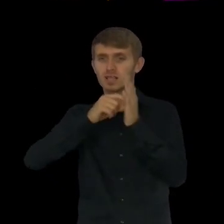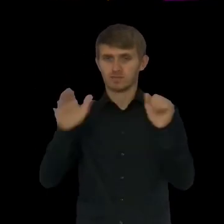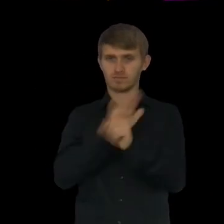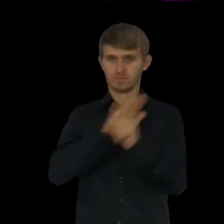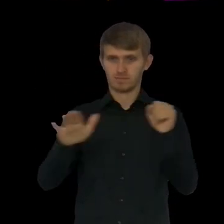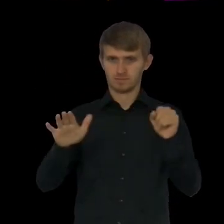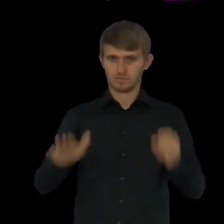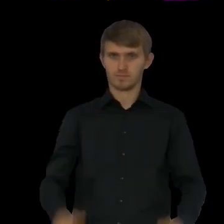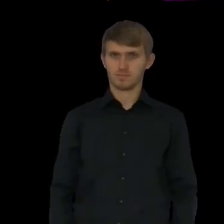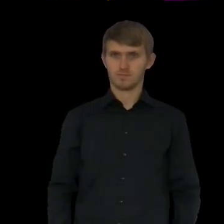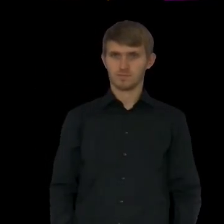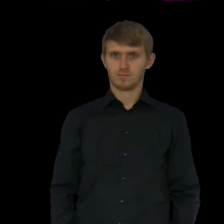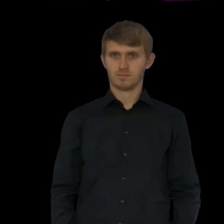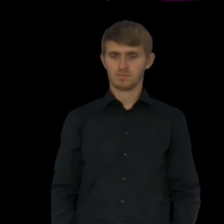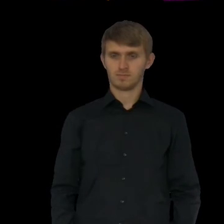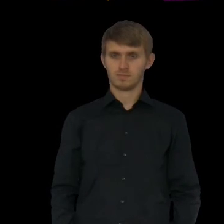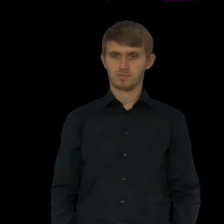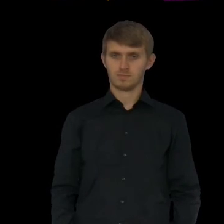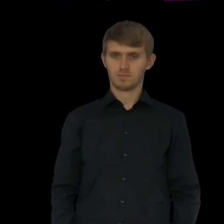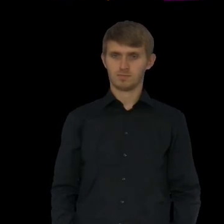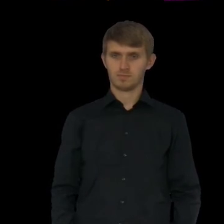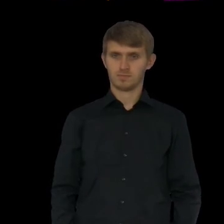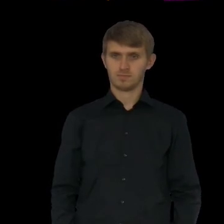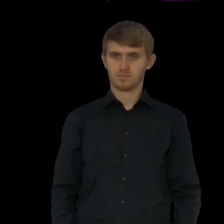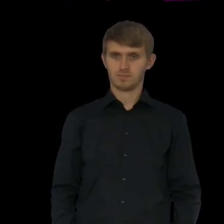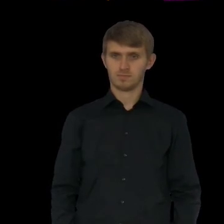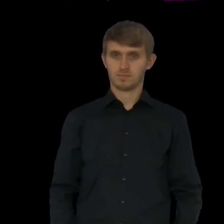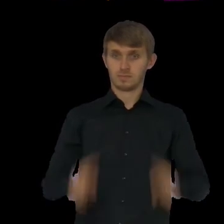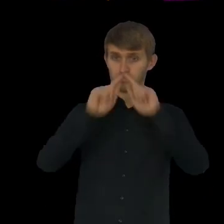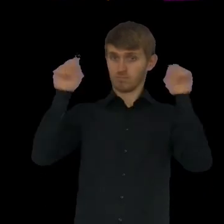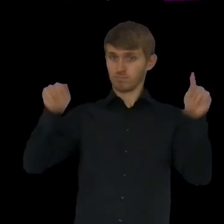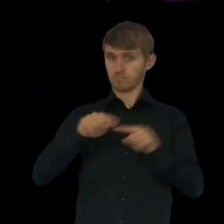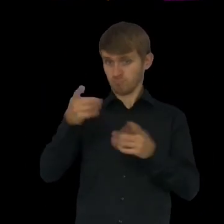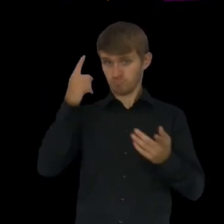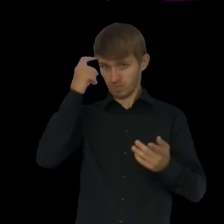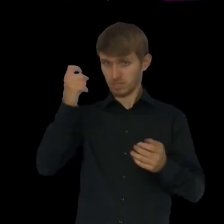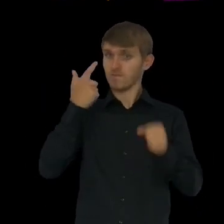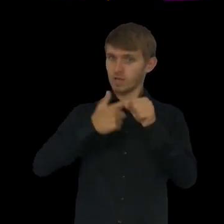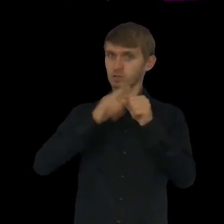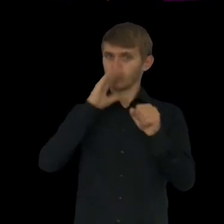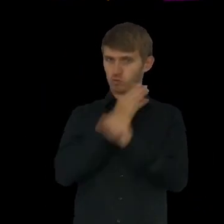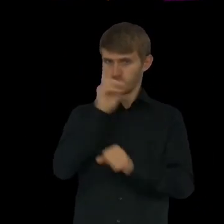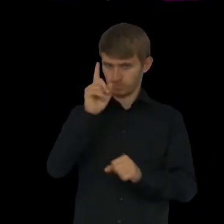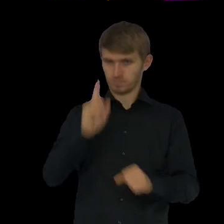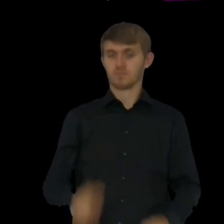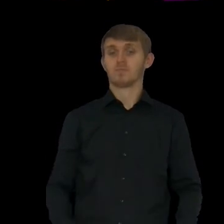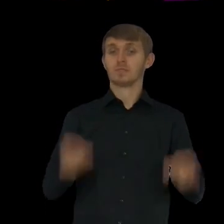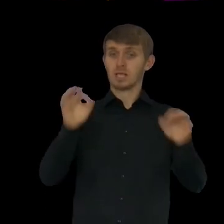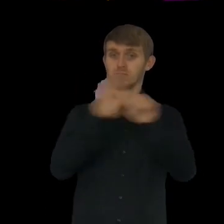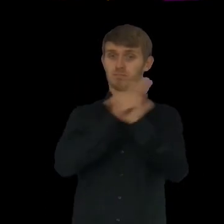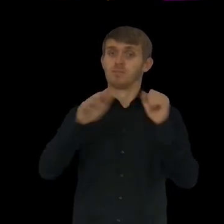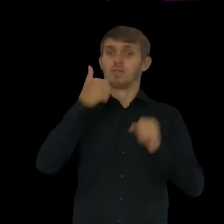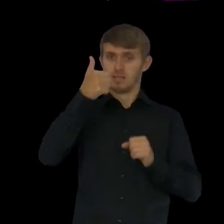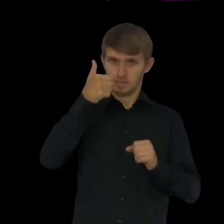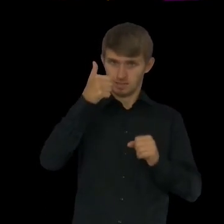której jest podzielony czyli w tym przypadku musimy zacieniować 20 kwadracików zaczynajmy